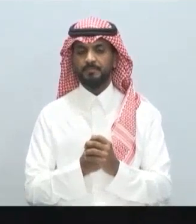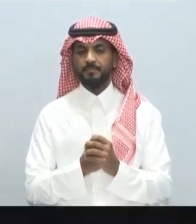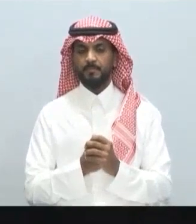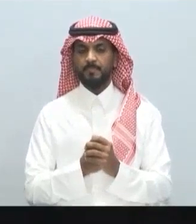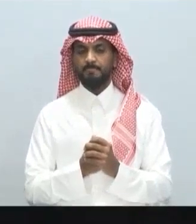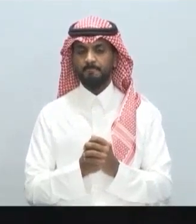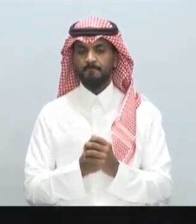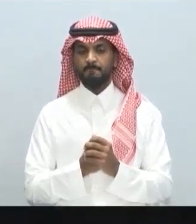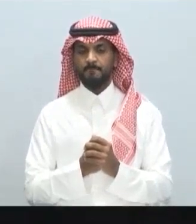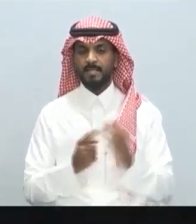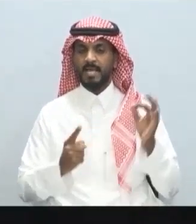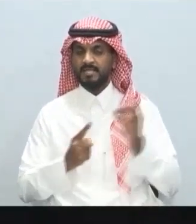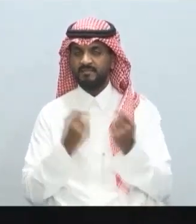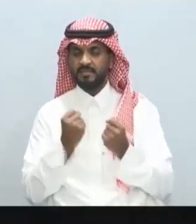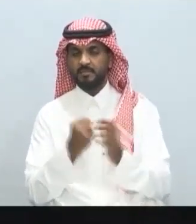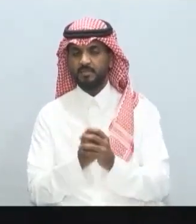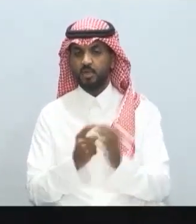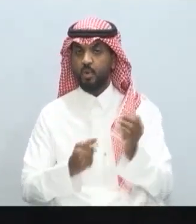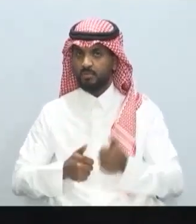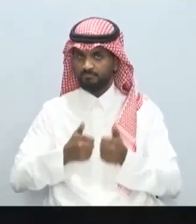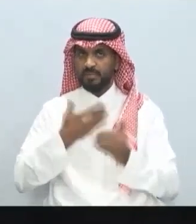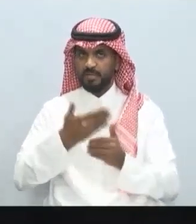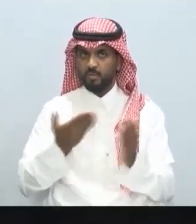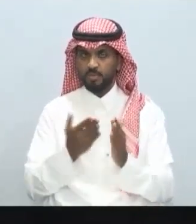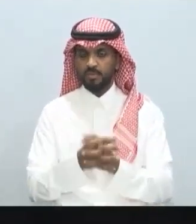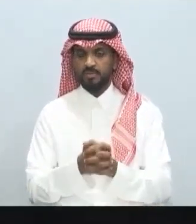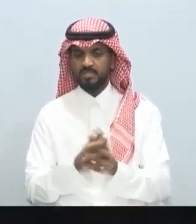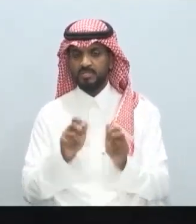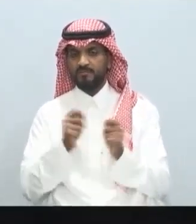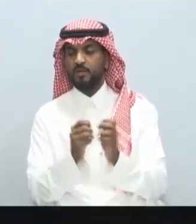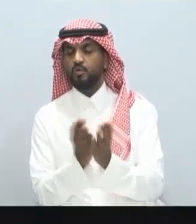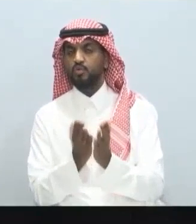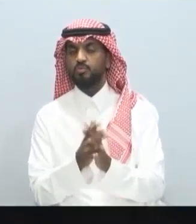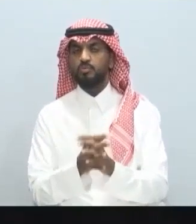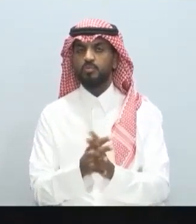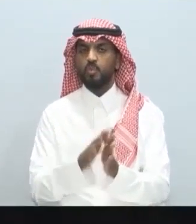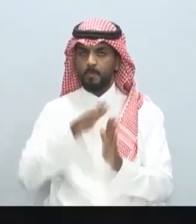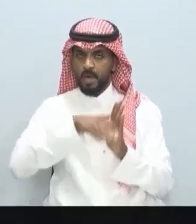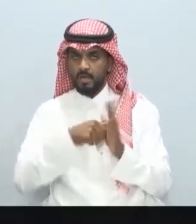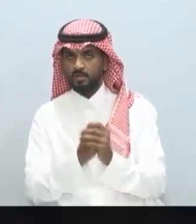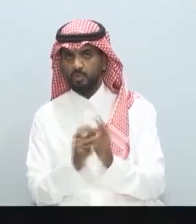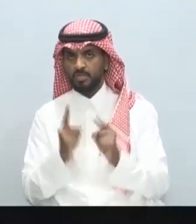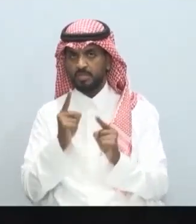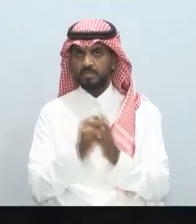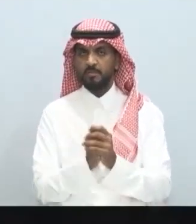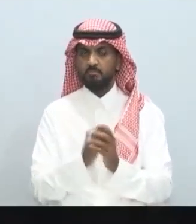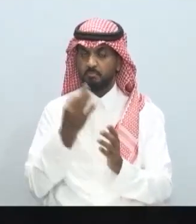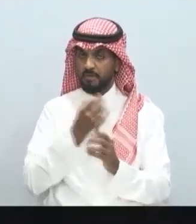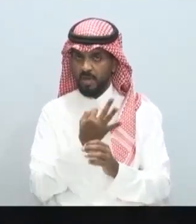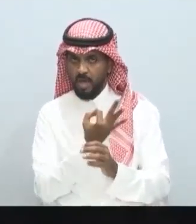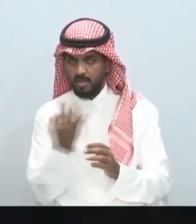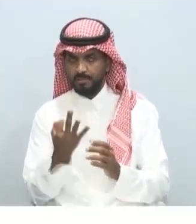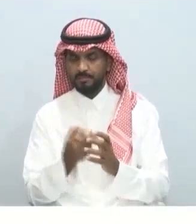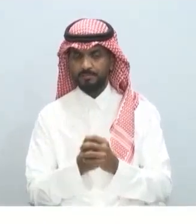السريعه الاهداف التدريبيه يتوقع منك في نهايه هذه الوحده ان تتصفح الكتب والمقالات والانترنت بكفاءه عاليه